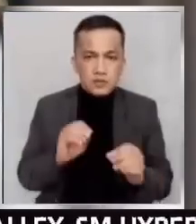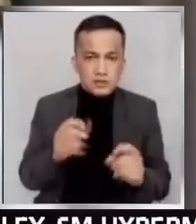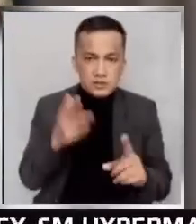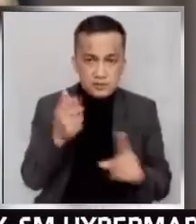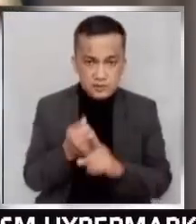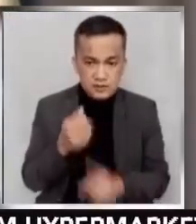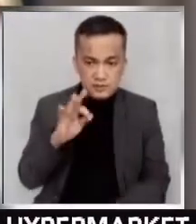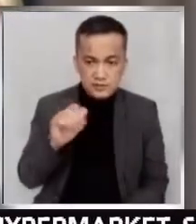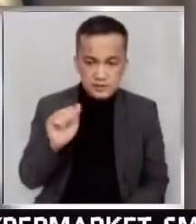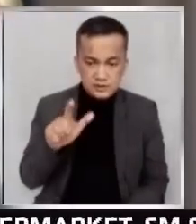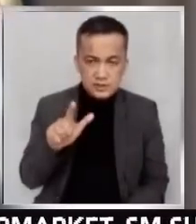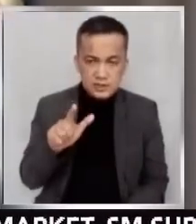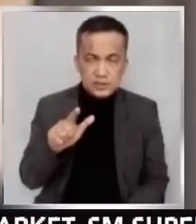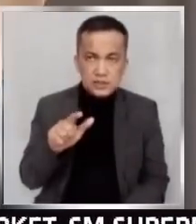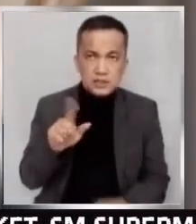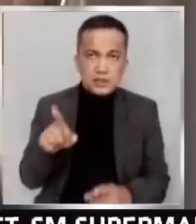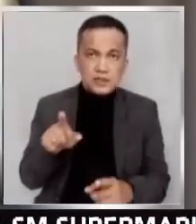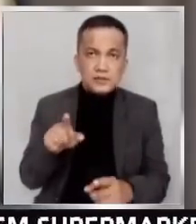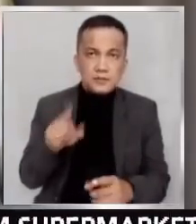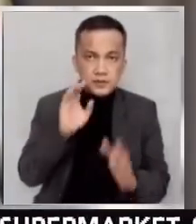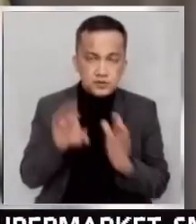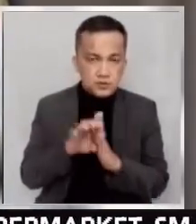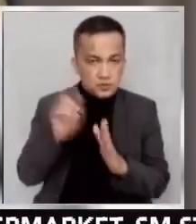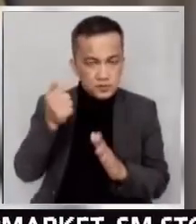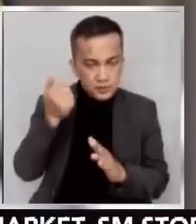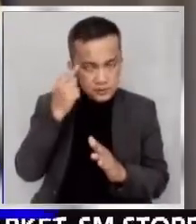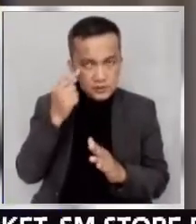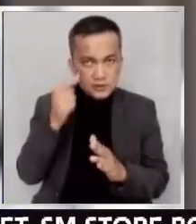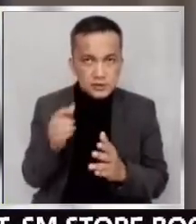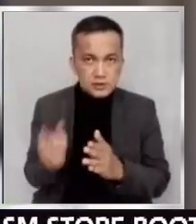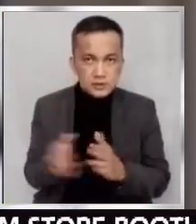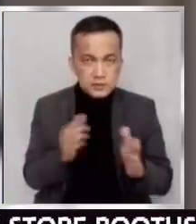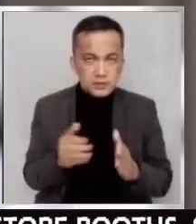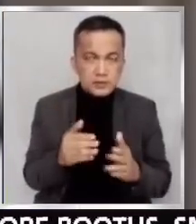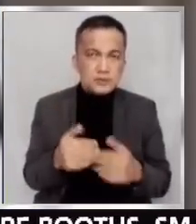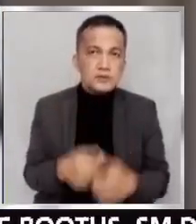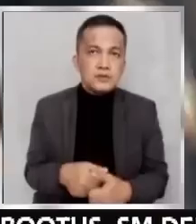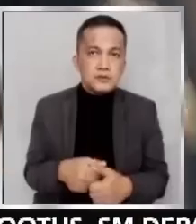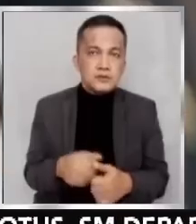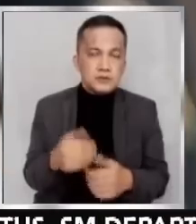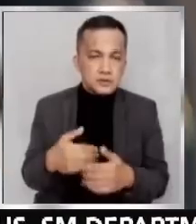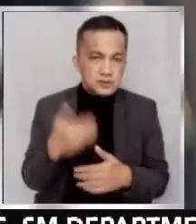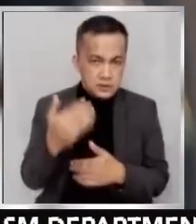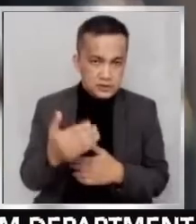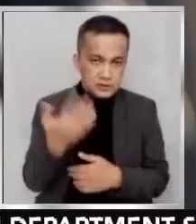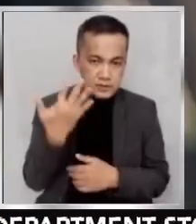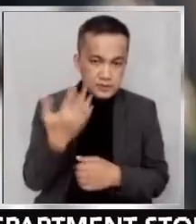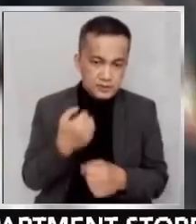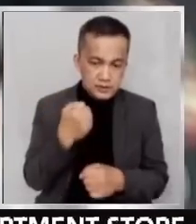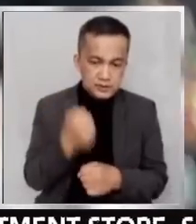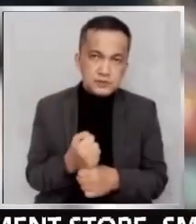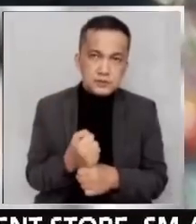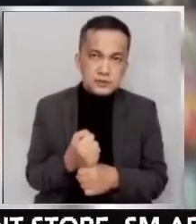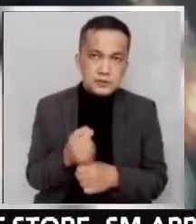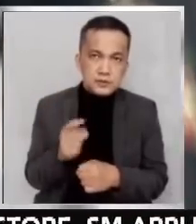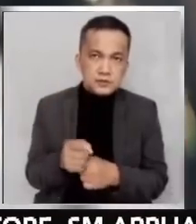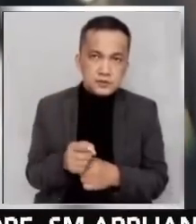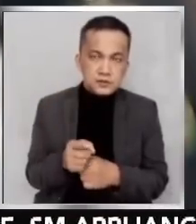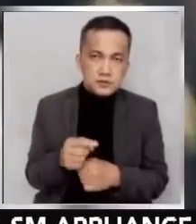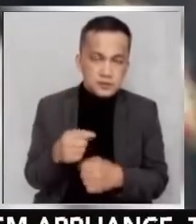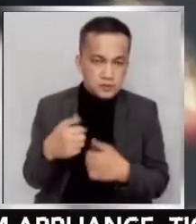picture ng gobyerno dahil naplano na po namin over the next 5 years. Pag nagtapatakbo pa kayo ng gobyerno, hindi lang